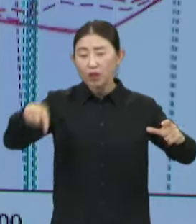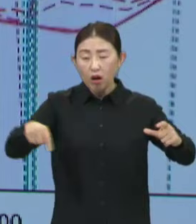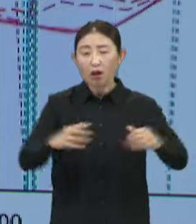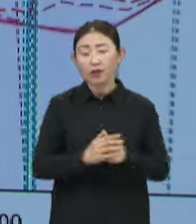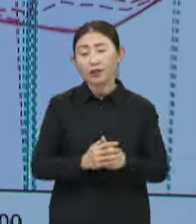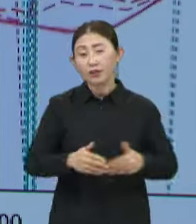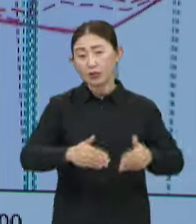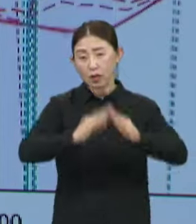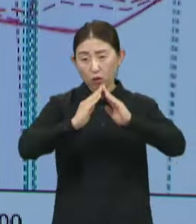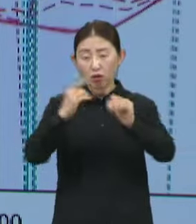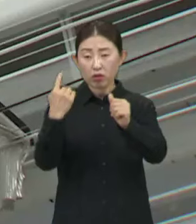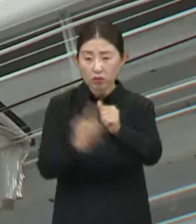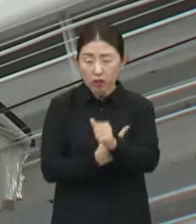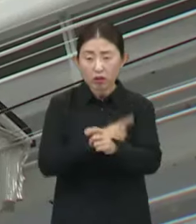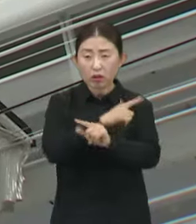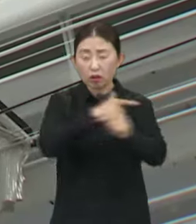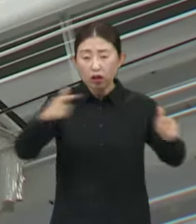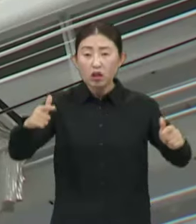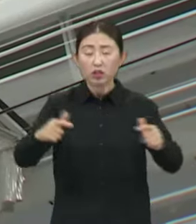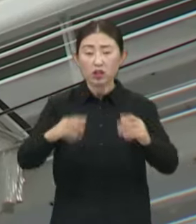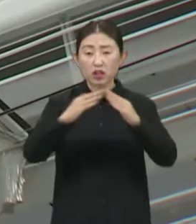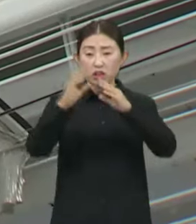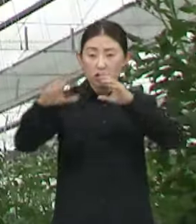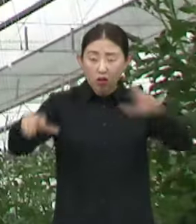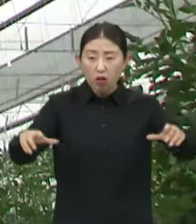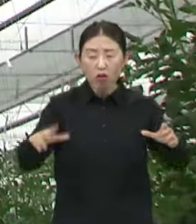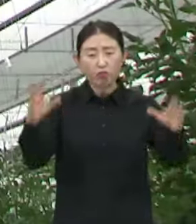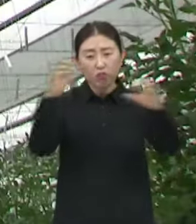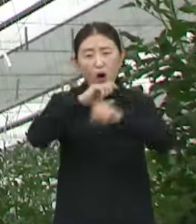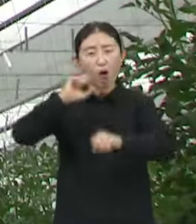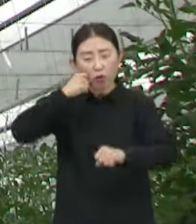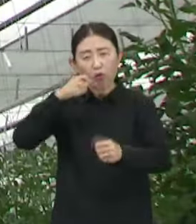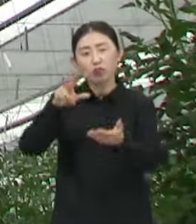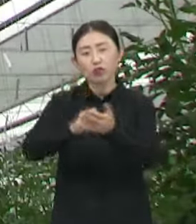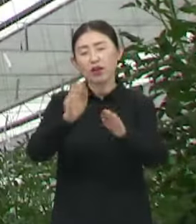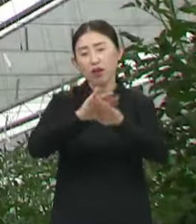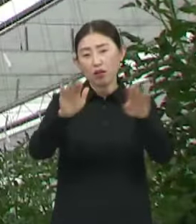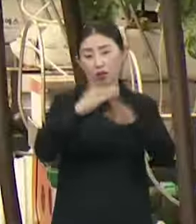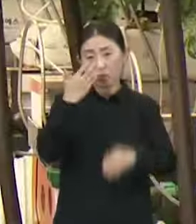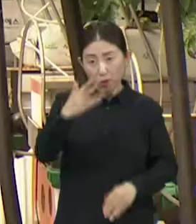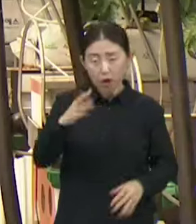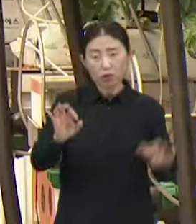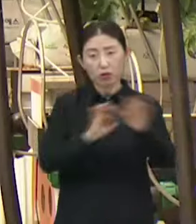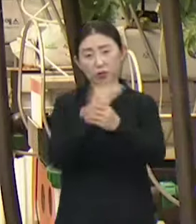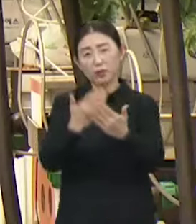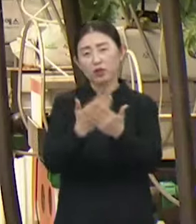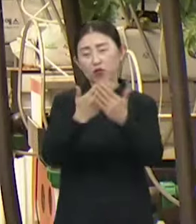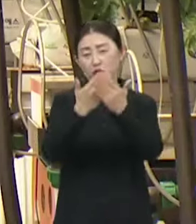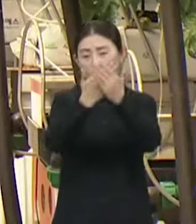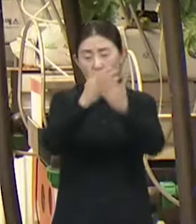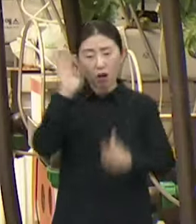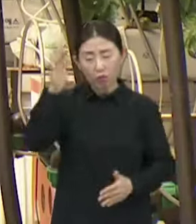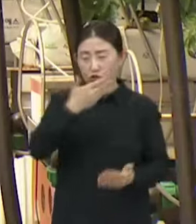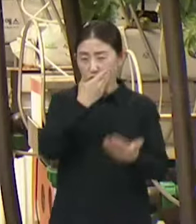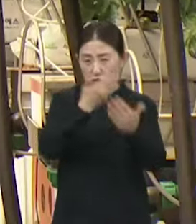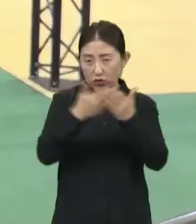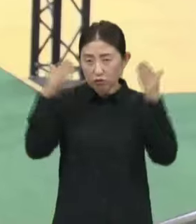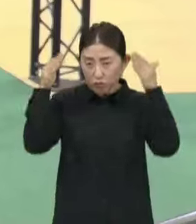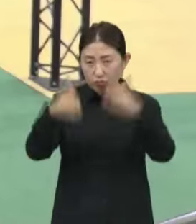위기 속에 충남이 직면한 지역 소멸 위기 해소와 미래 먹거리 창출이 달린 충남의 핵심